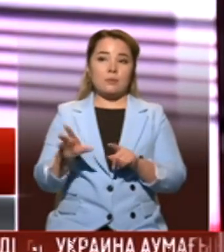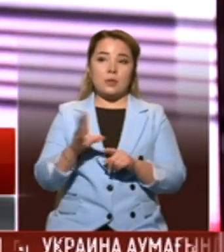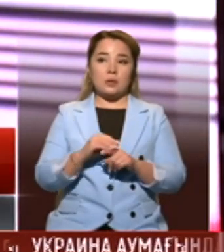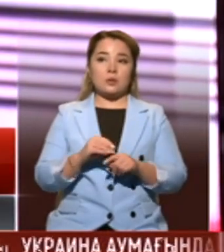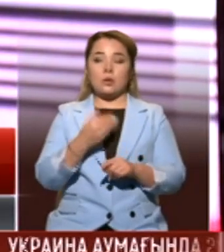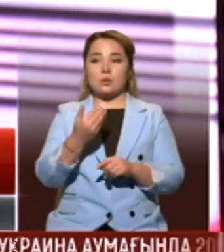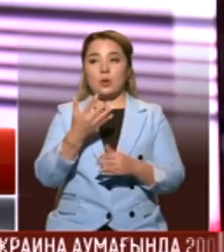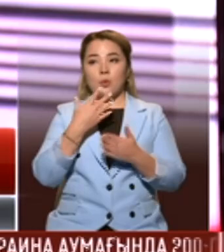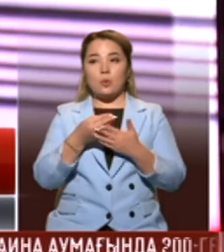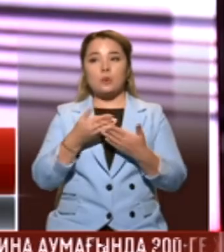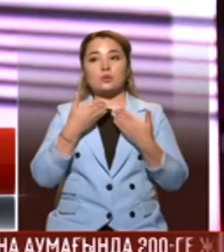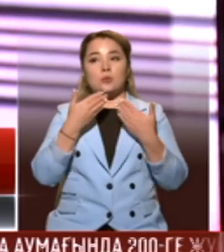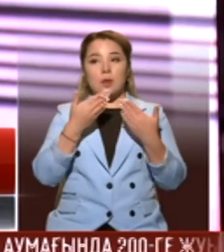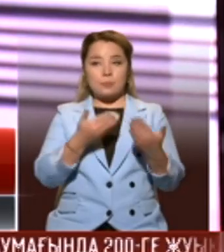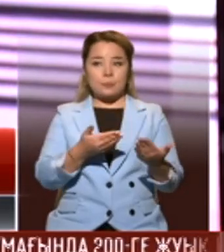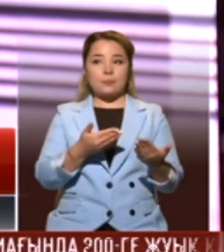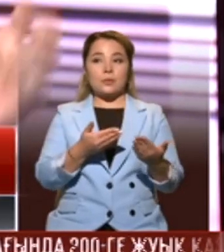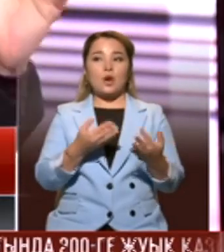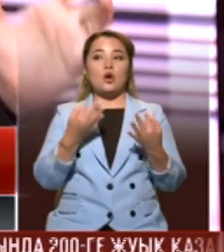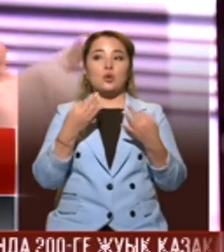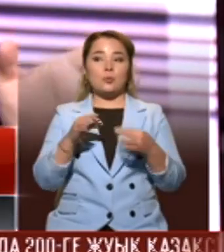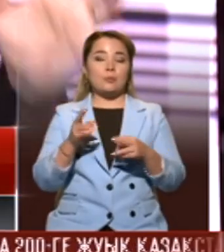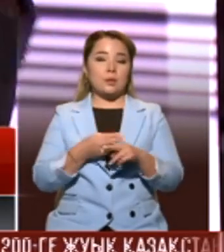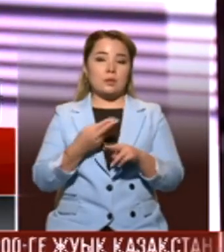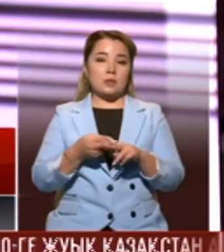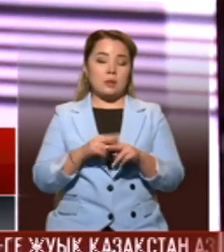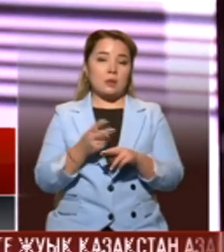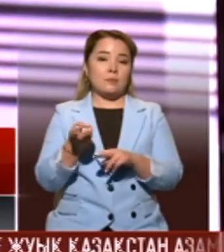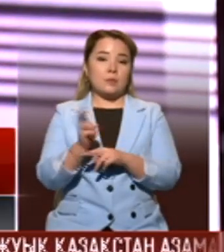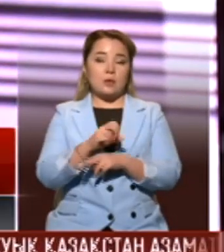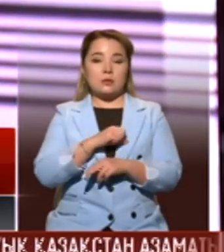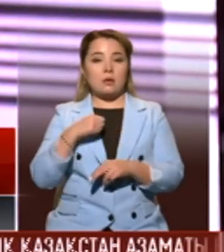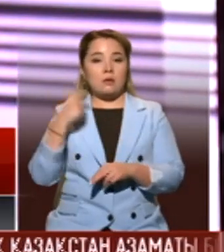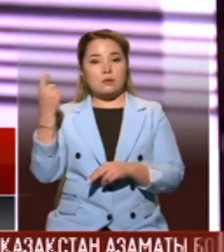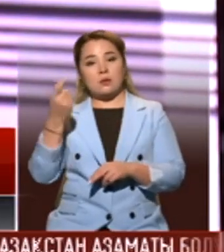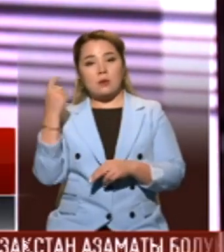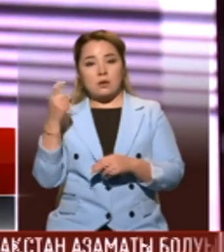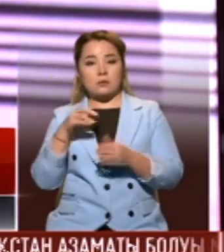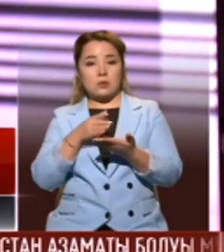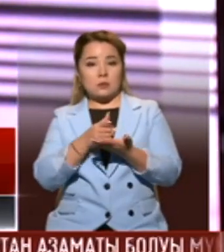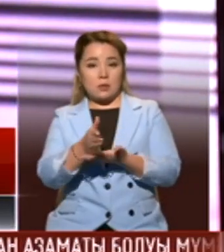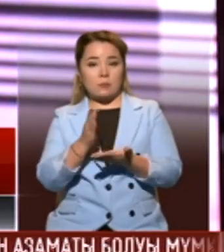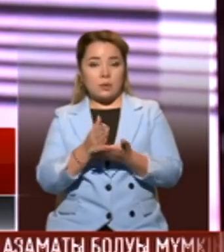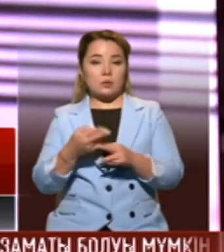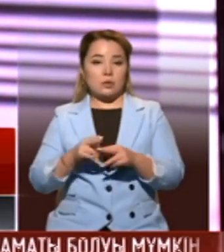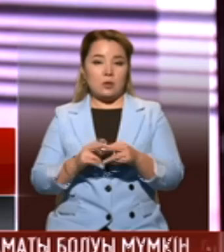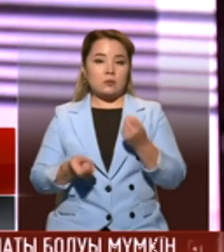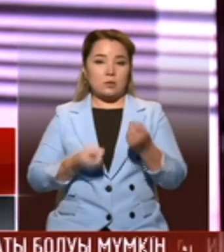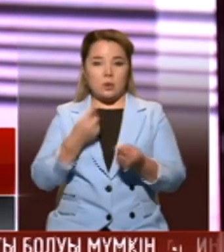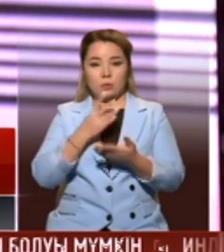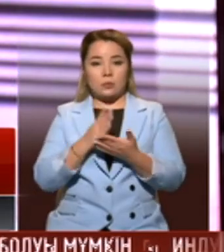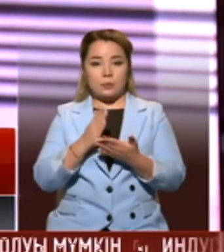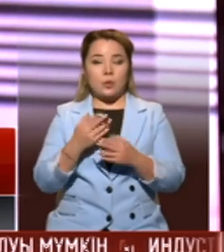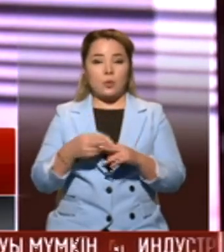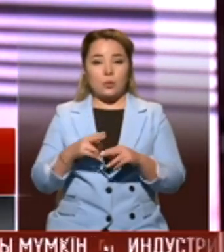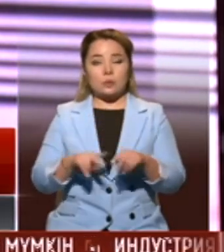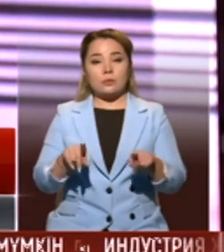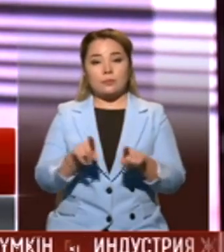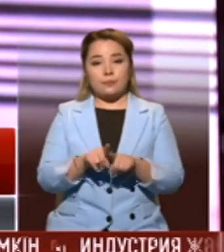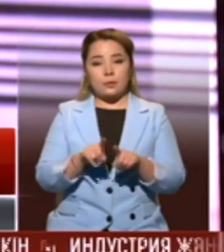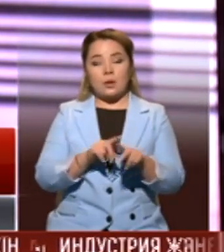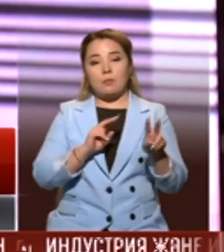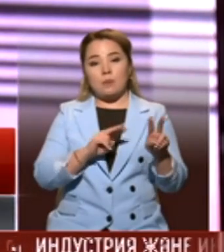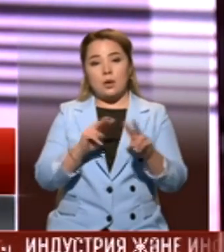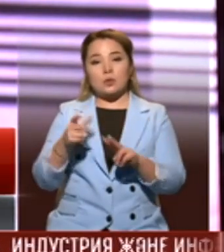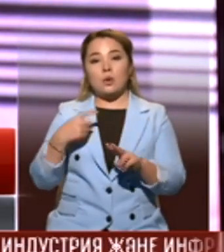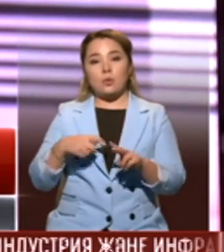Бірақ оны сұрап, рұқсатсыз кіріп кетіп, өзін білдікке салатын болса, ендеше осындай жағдайлар шығарып жүреді. Сондықтан бұл жерде